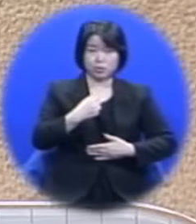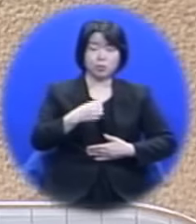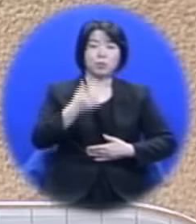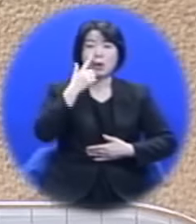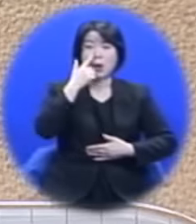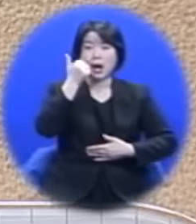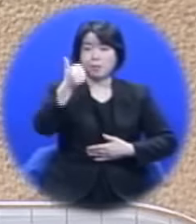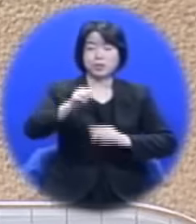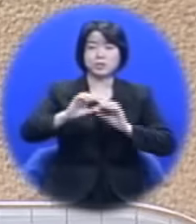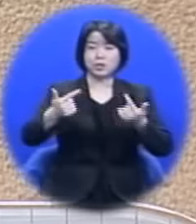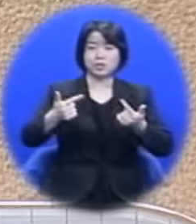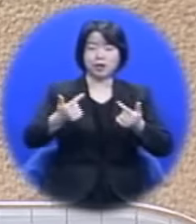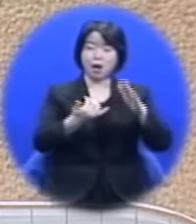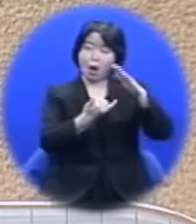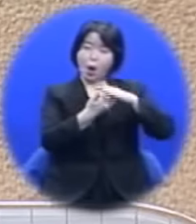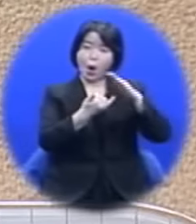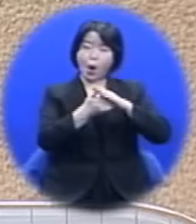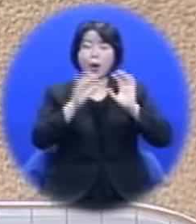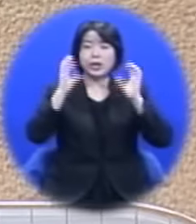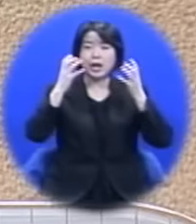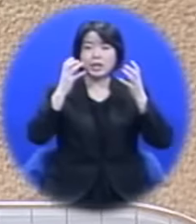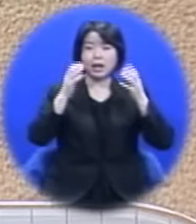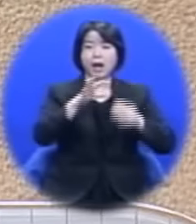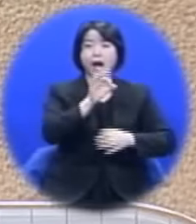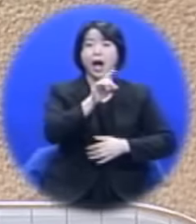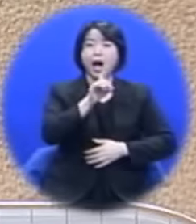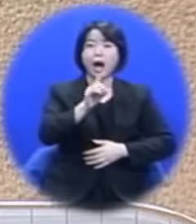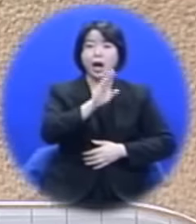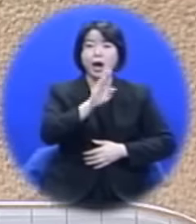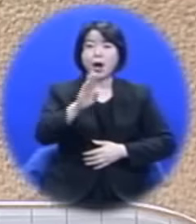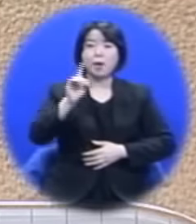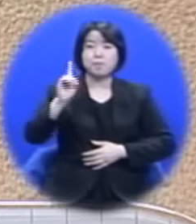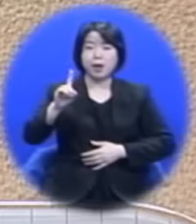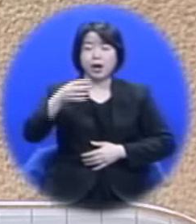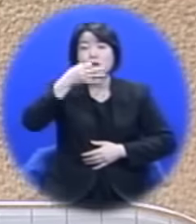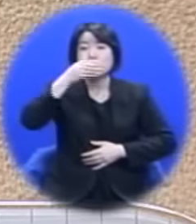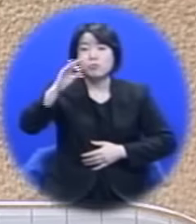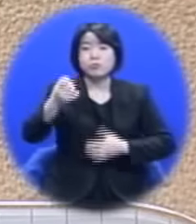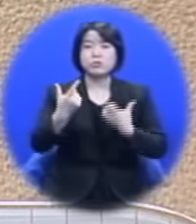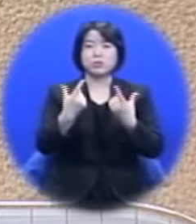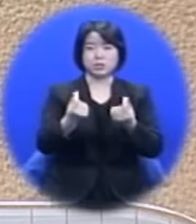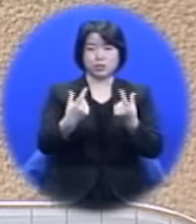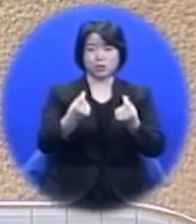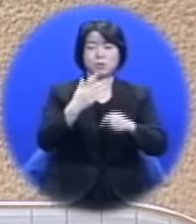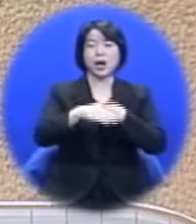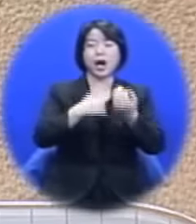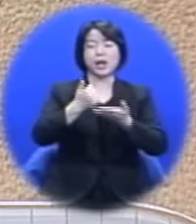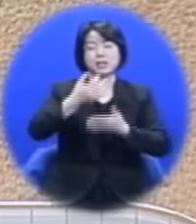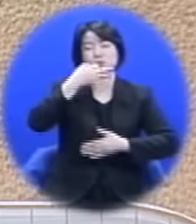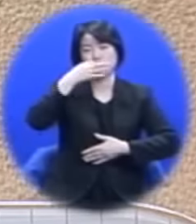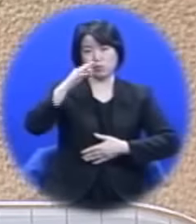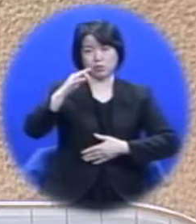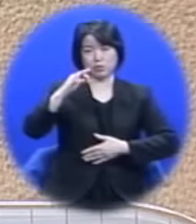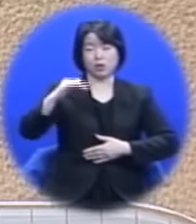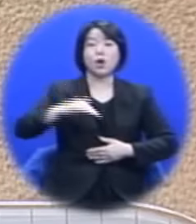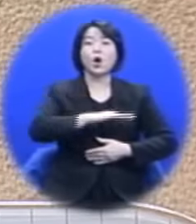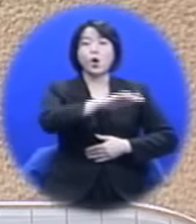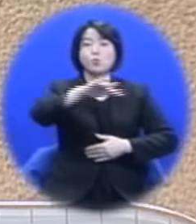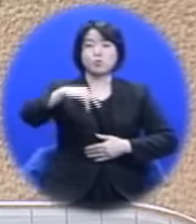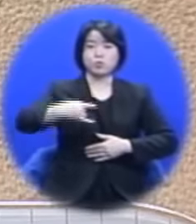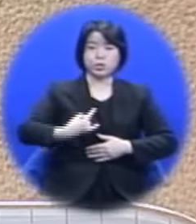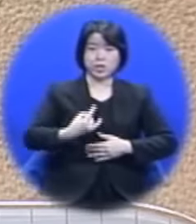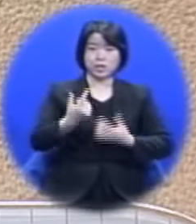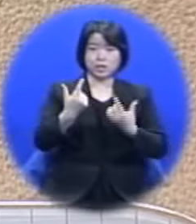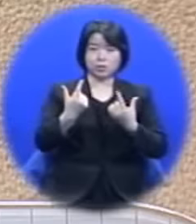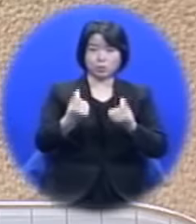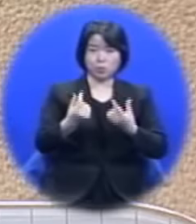아기가 아빠라고 이렇게 부르는 것처럼 그렇게 하나님을 불렀습니다 그리고 우리들에게도